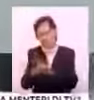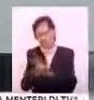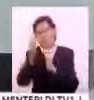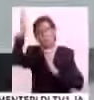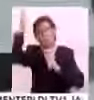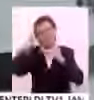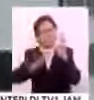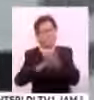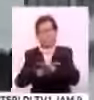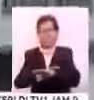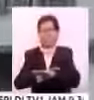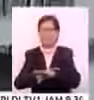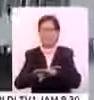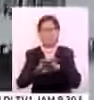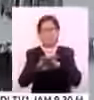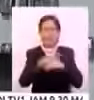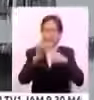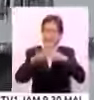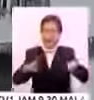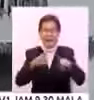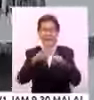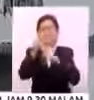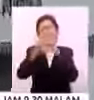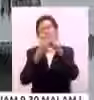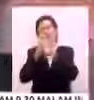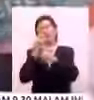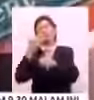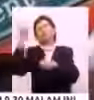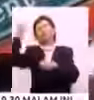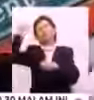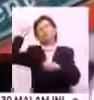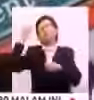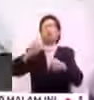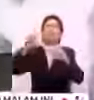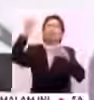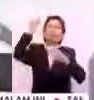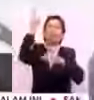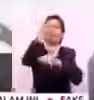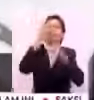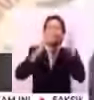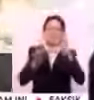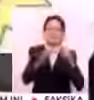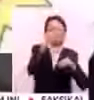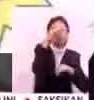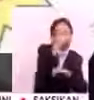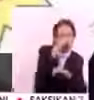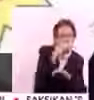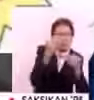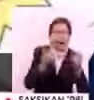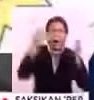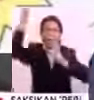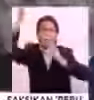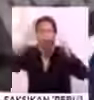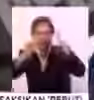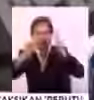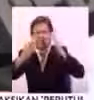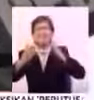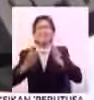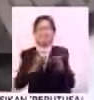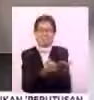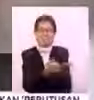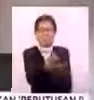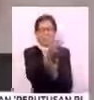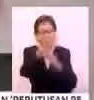bukan lagi seperti beberapa tahun lalu yang dianggap negara kleptokratik. Sebaliknya, kini sebuah negara berintegriti